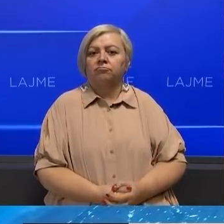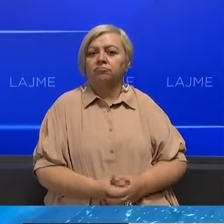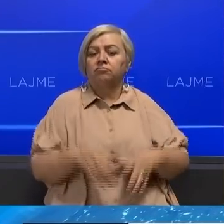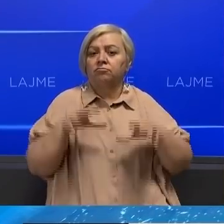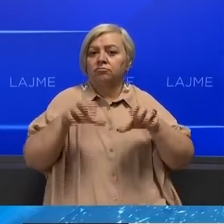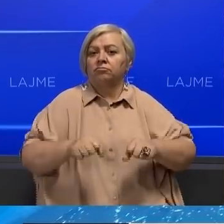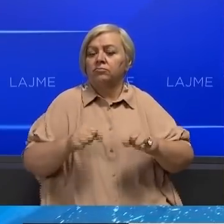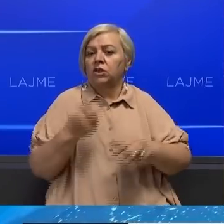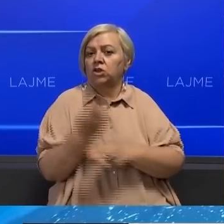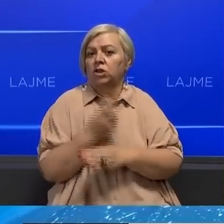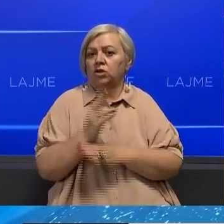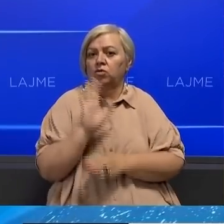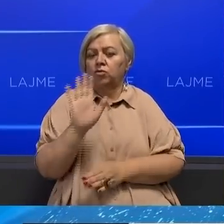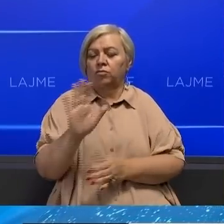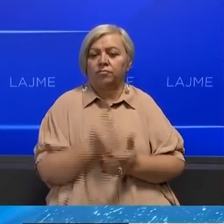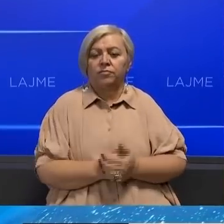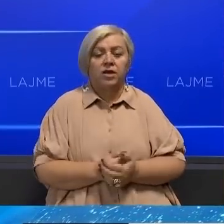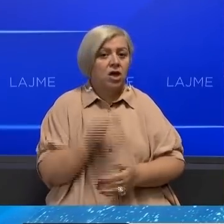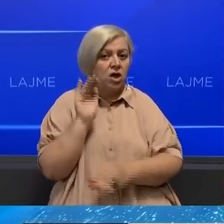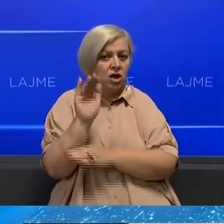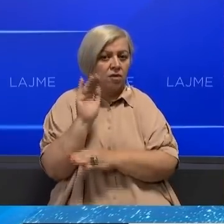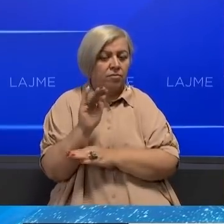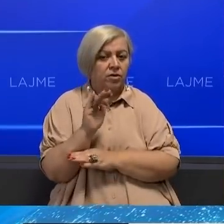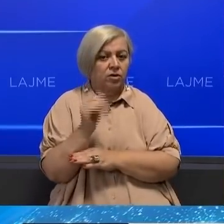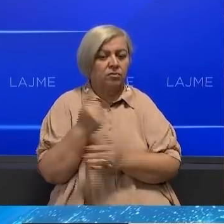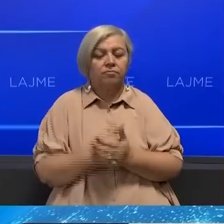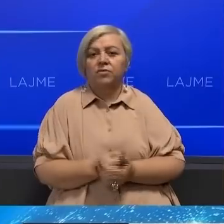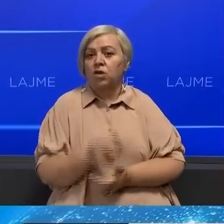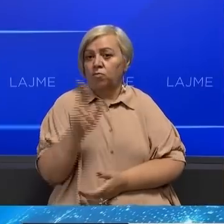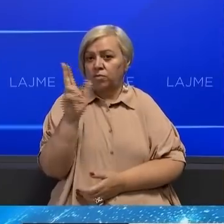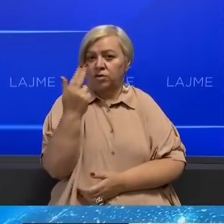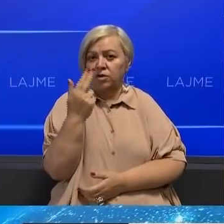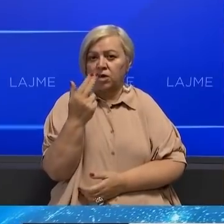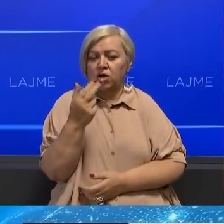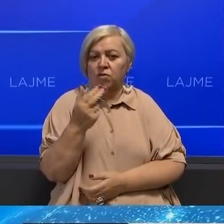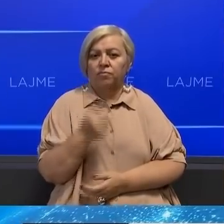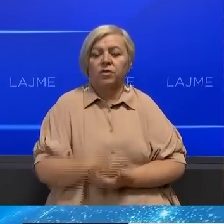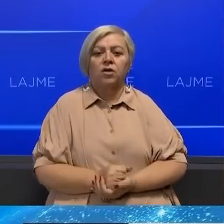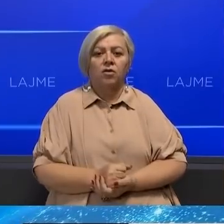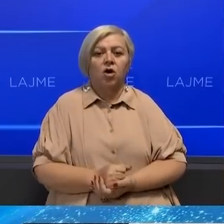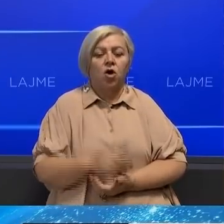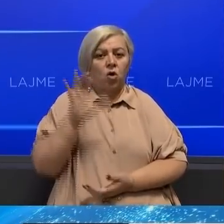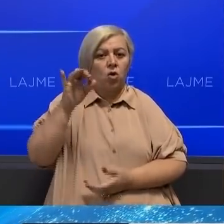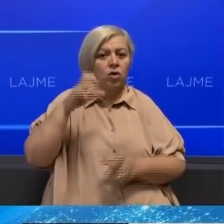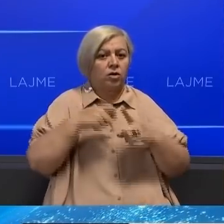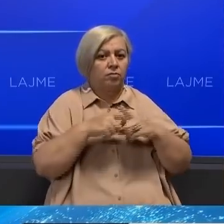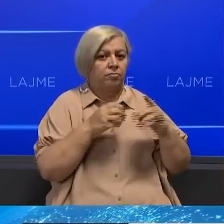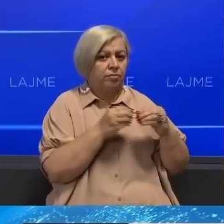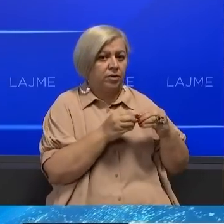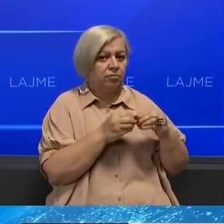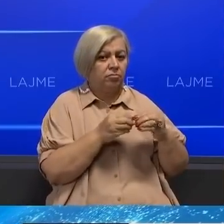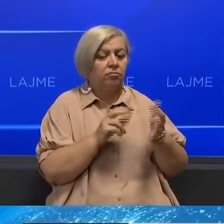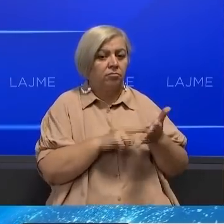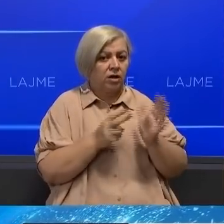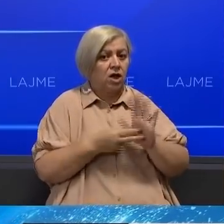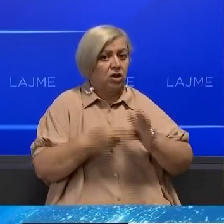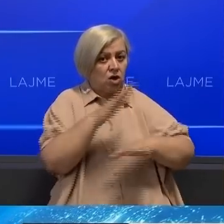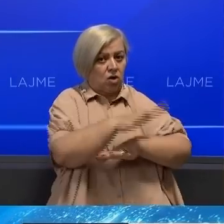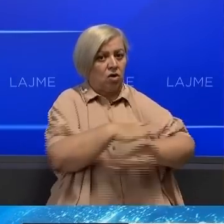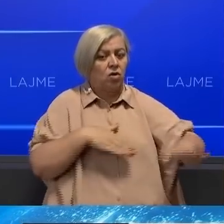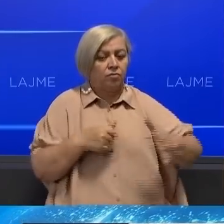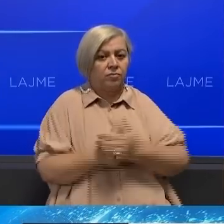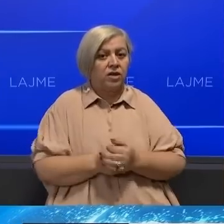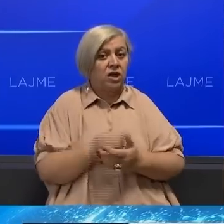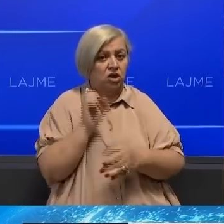shtetet e tyre. Po ashtu raporti i OKB-s ju bën thirrje organizatës së Kombeve të Bashkuara përgjithsisht nivelit politik asamblesë të përgjithshme